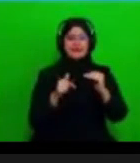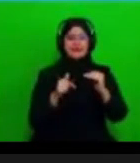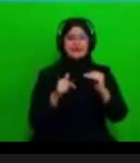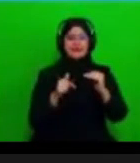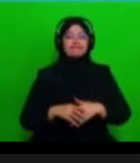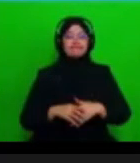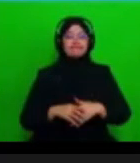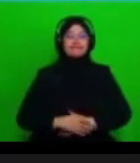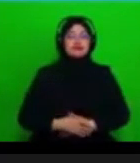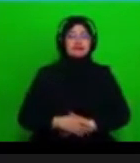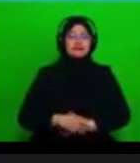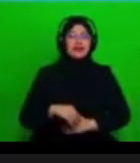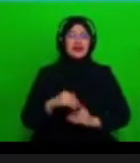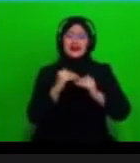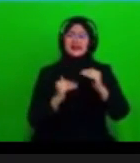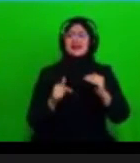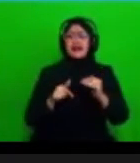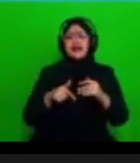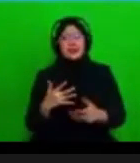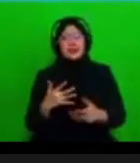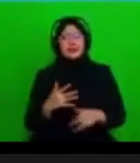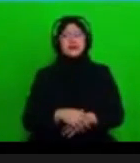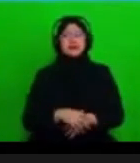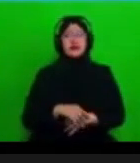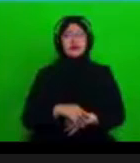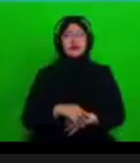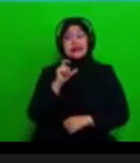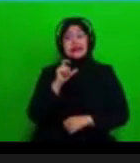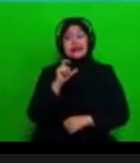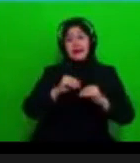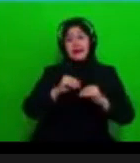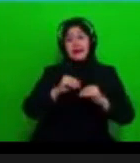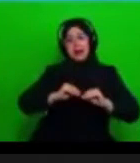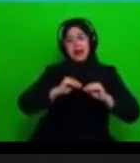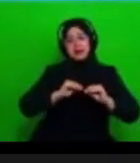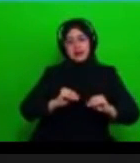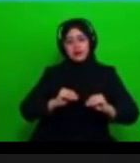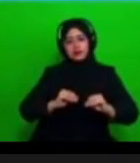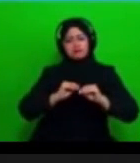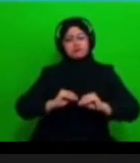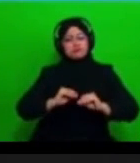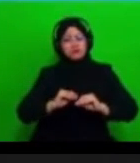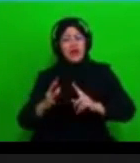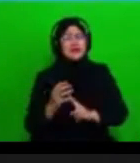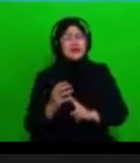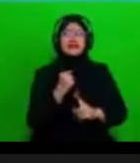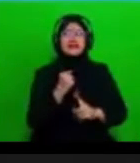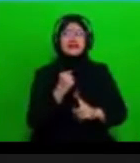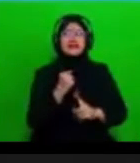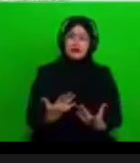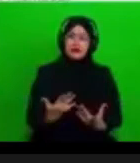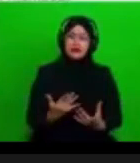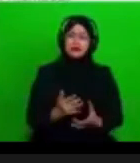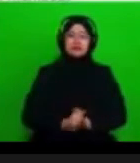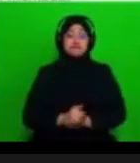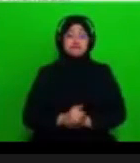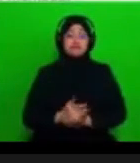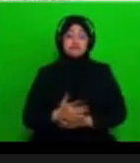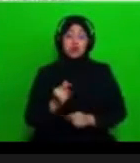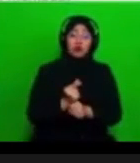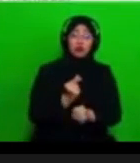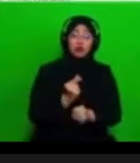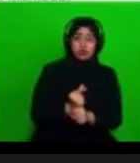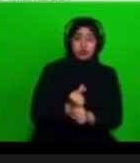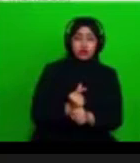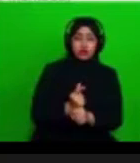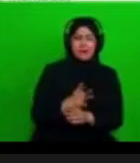kesenjangan ini yaitu tentang keefektifan mengajar dan cara mengajar. Jadi jangan sampai guru-guru